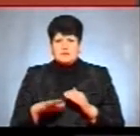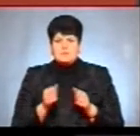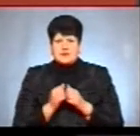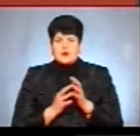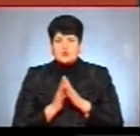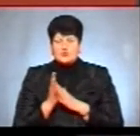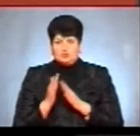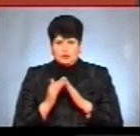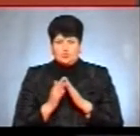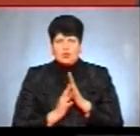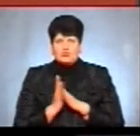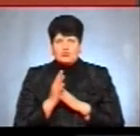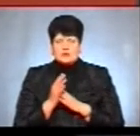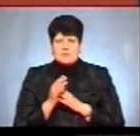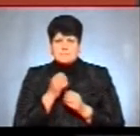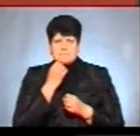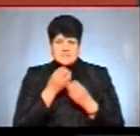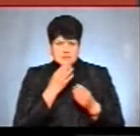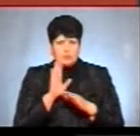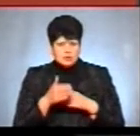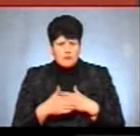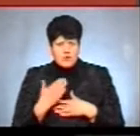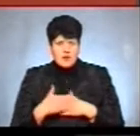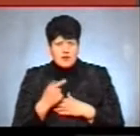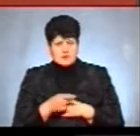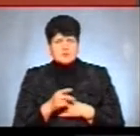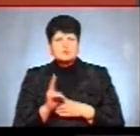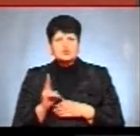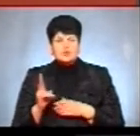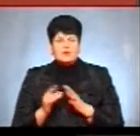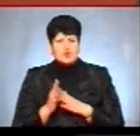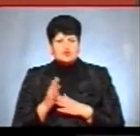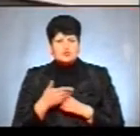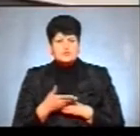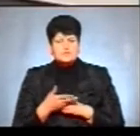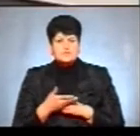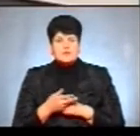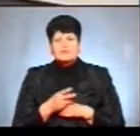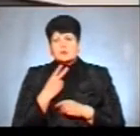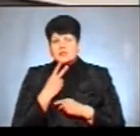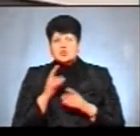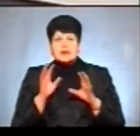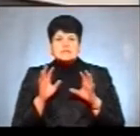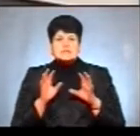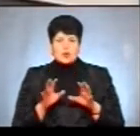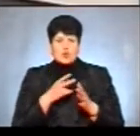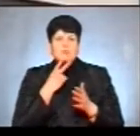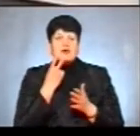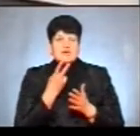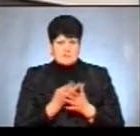ростуть підсніжники, до прикладу, чи буде якесь покарання тим, хто їх вирощує для себе? Ну, бачите, закон передбачає,